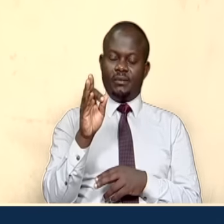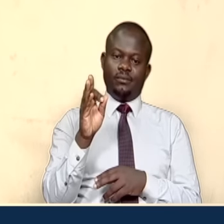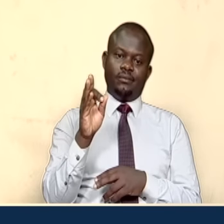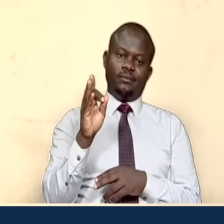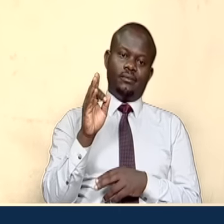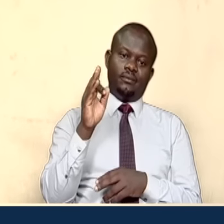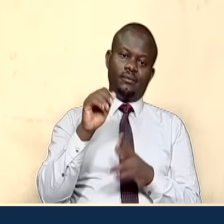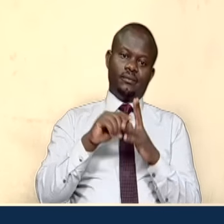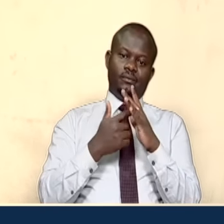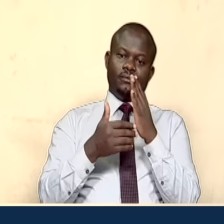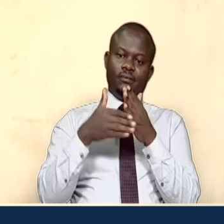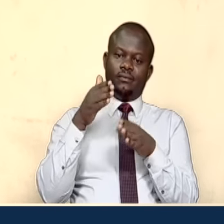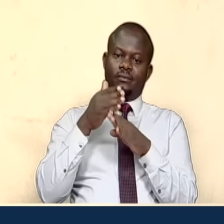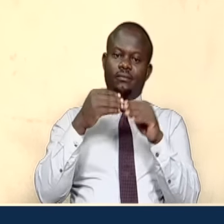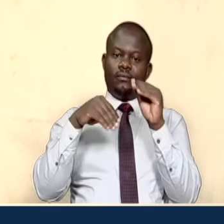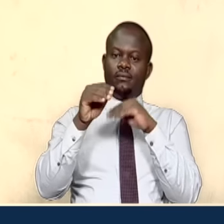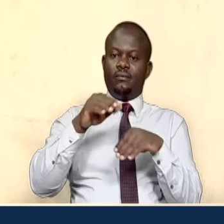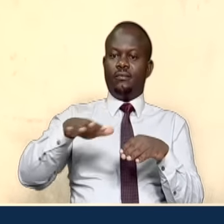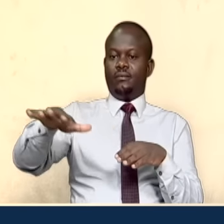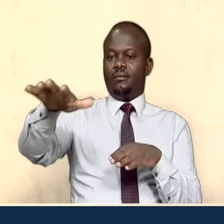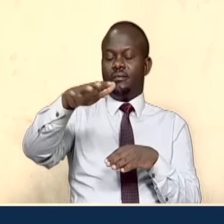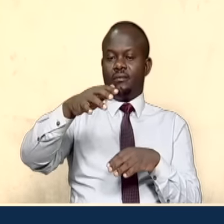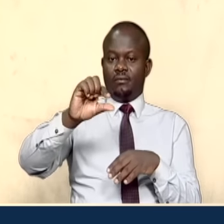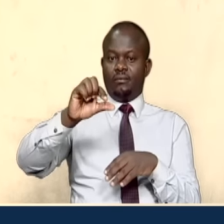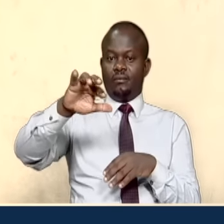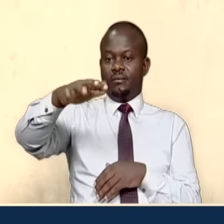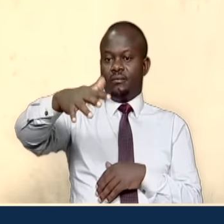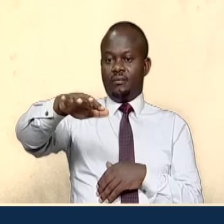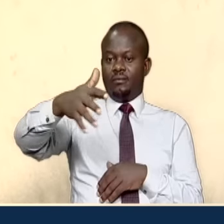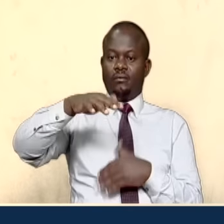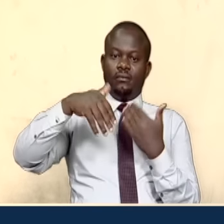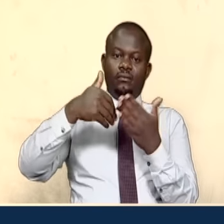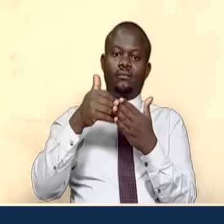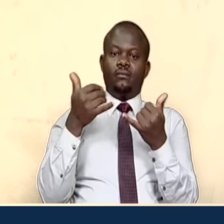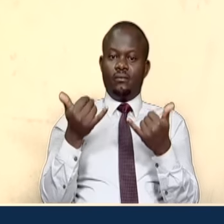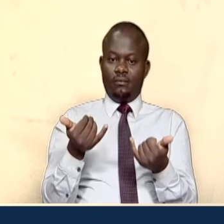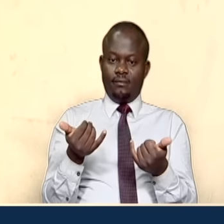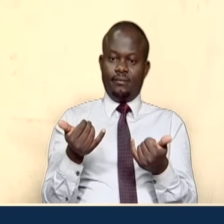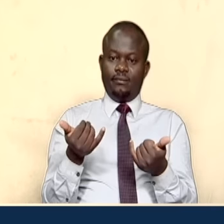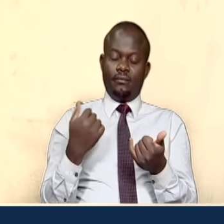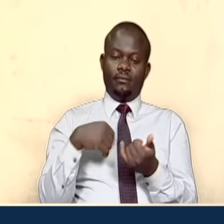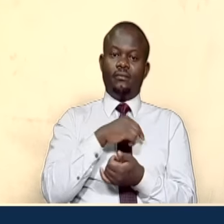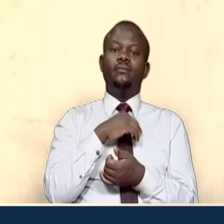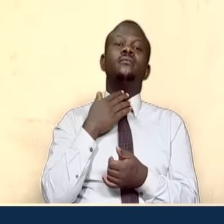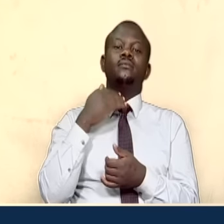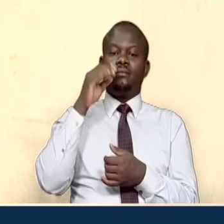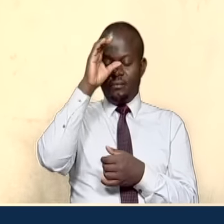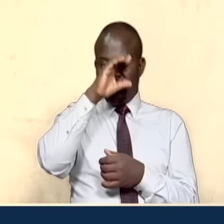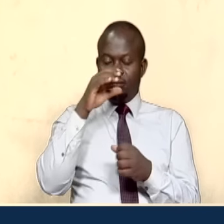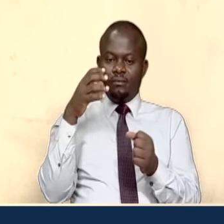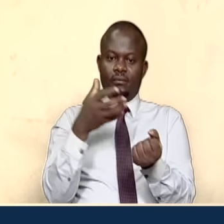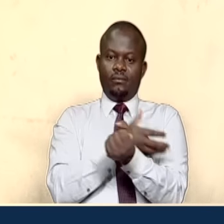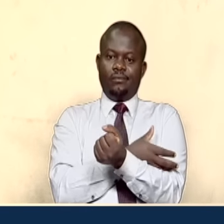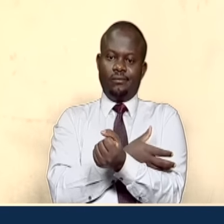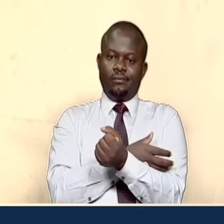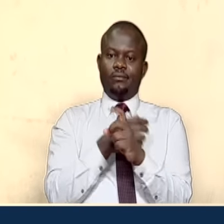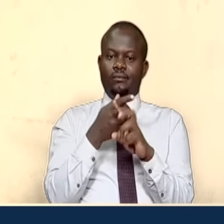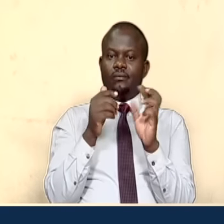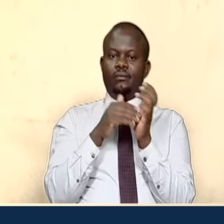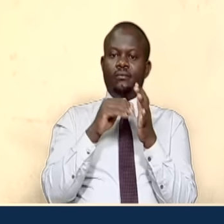akaba yaratangiye kubaka isoko rito riciriritse. Rero turimo turashaka ubushobozi, ari